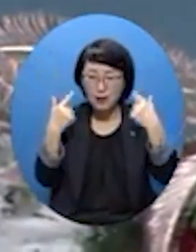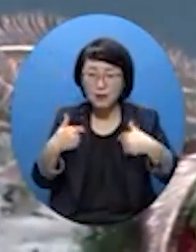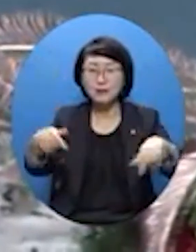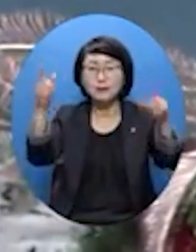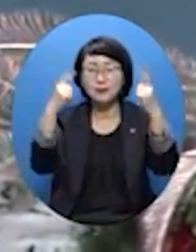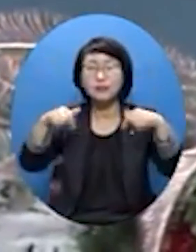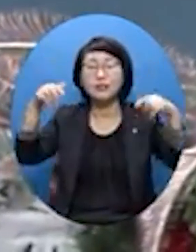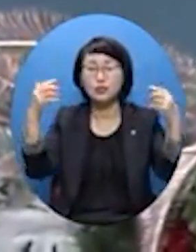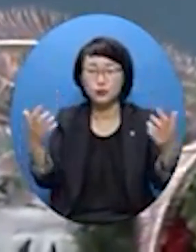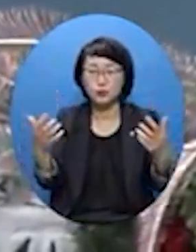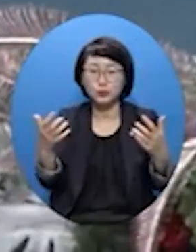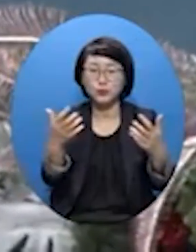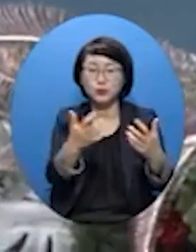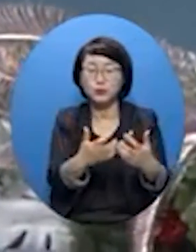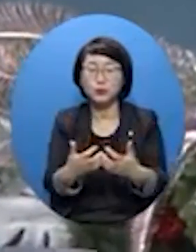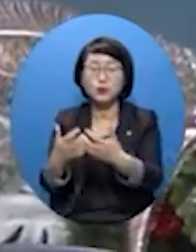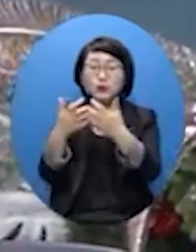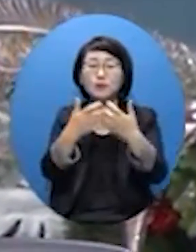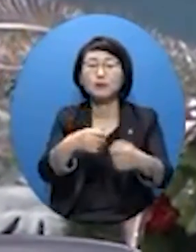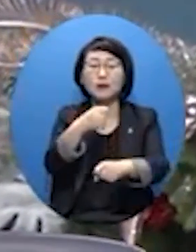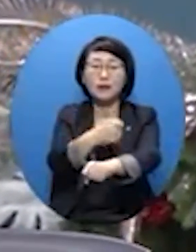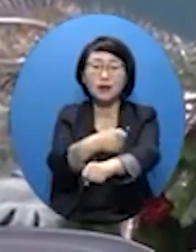평안함 늘